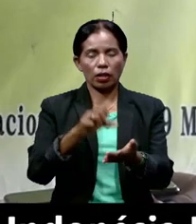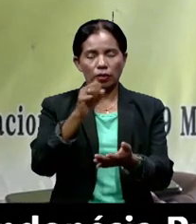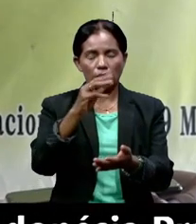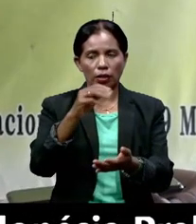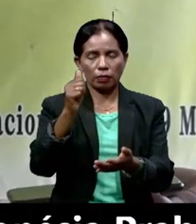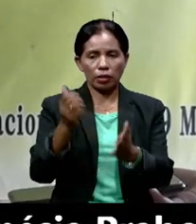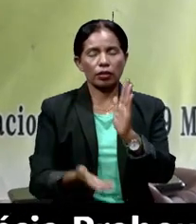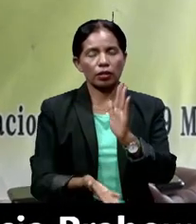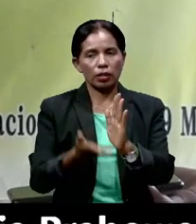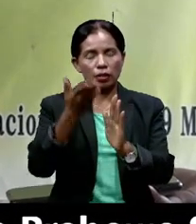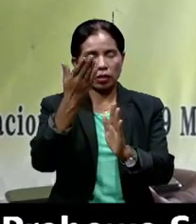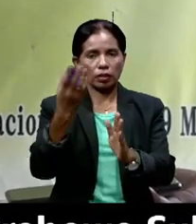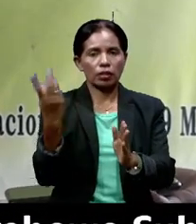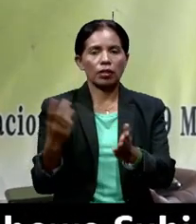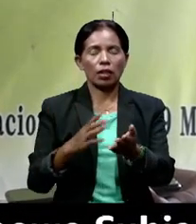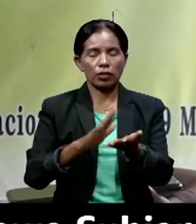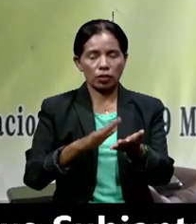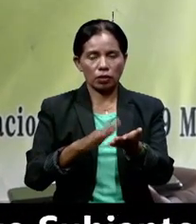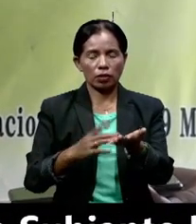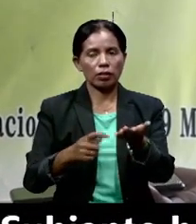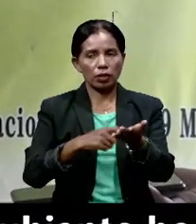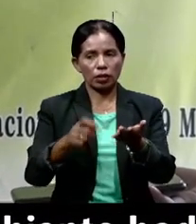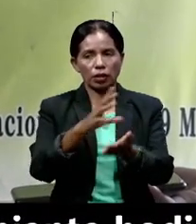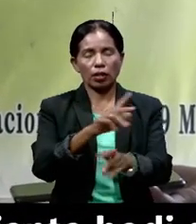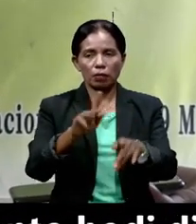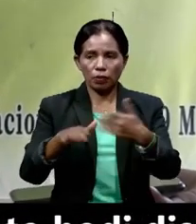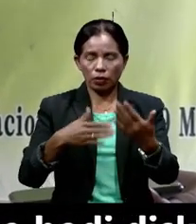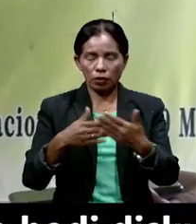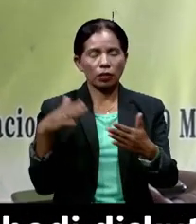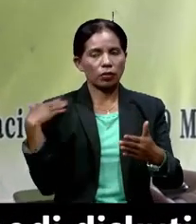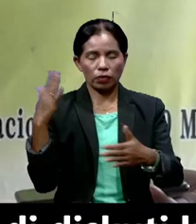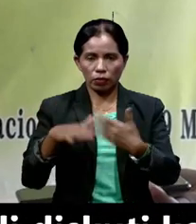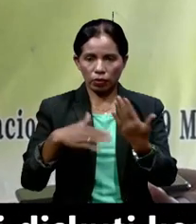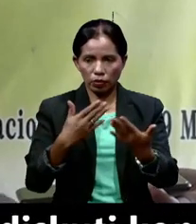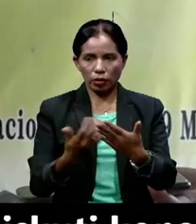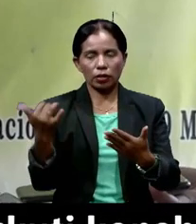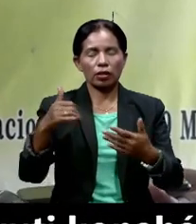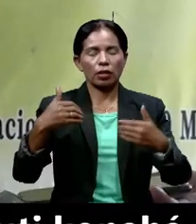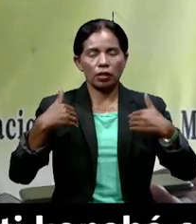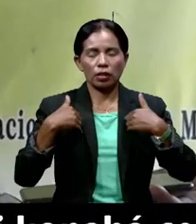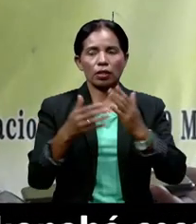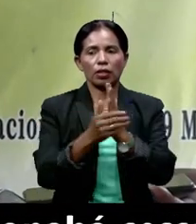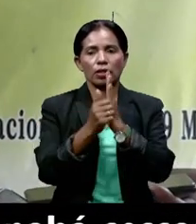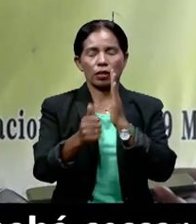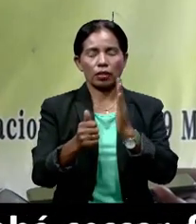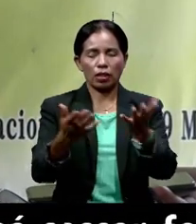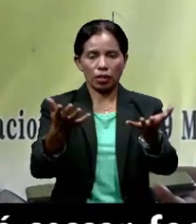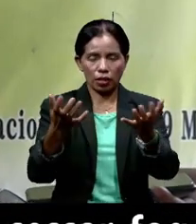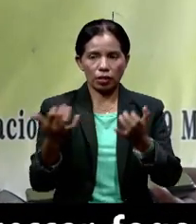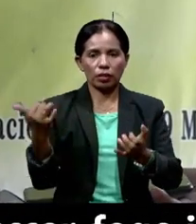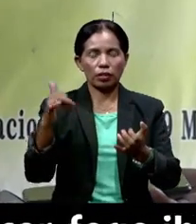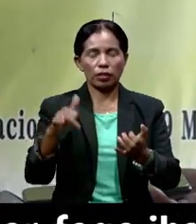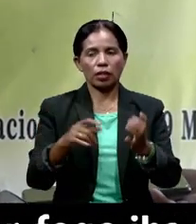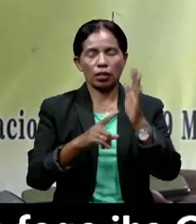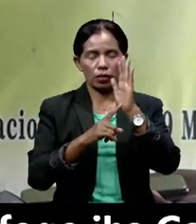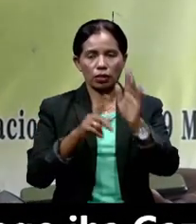saya sekolah teknik vokasional para prepara ita ne emas sira juventude sira para sira ya skill ya keterampilan para sira saya badai